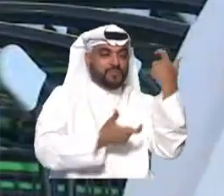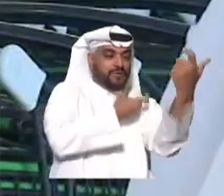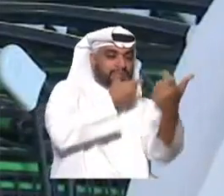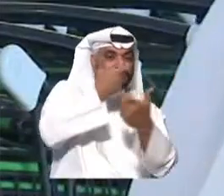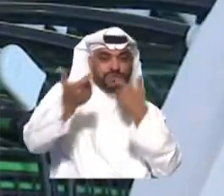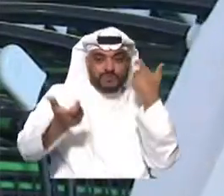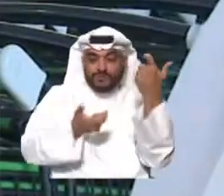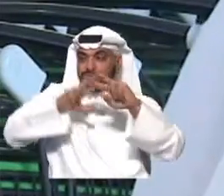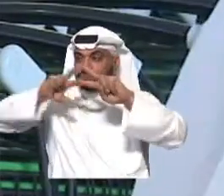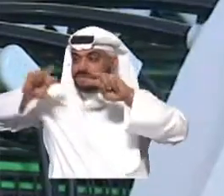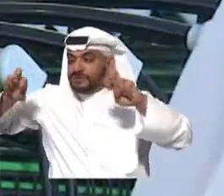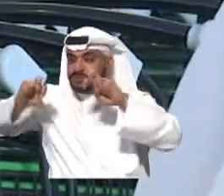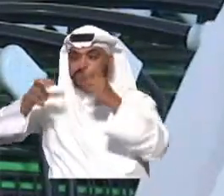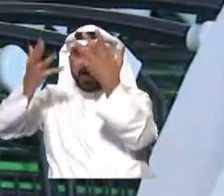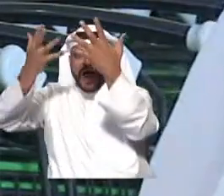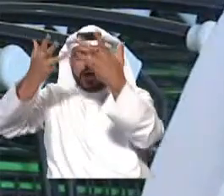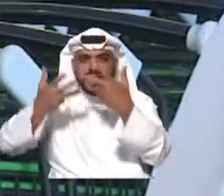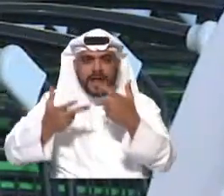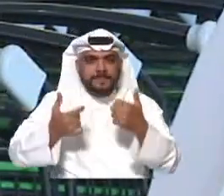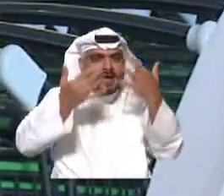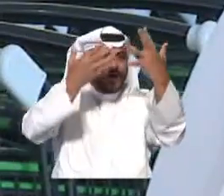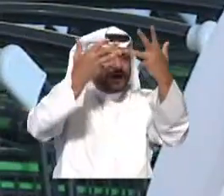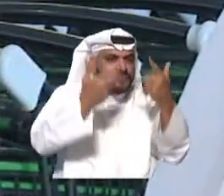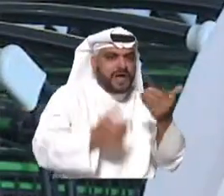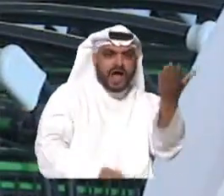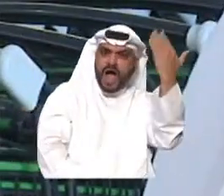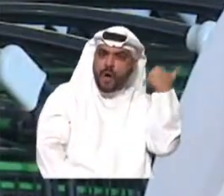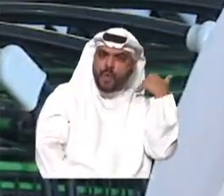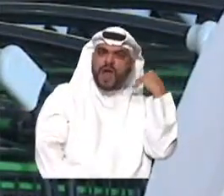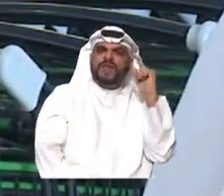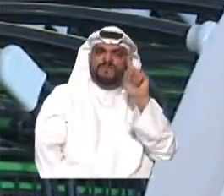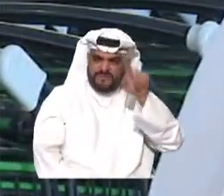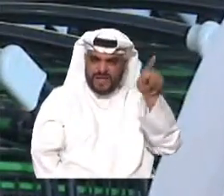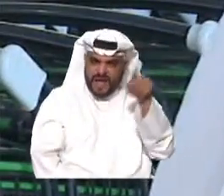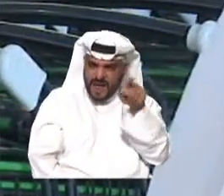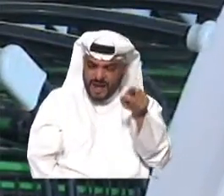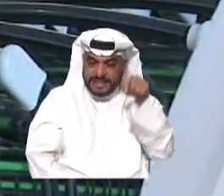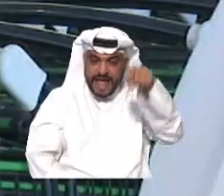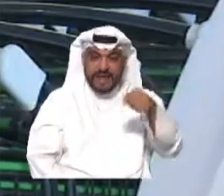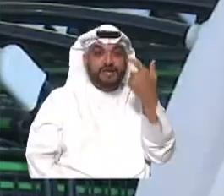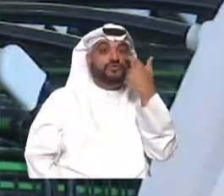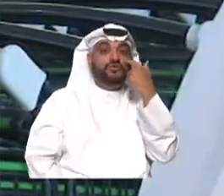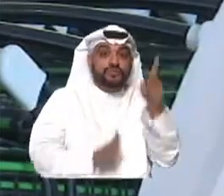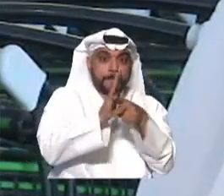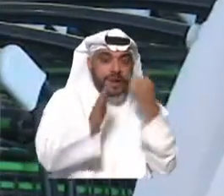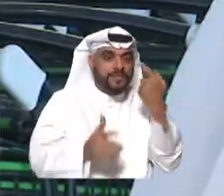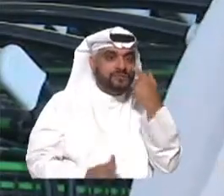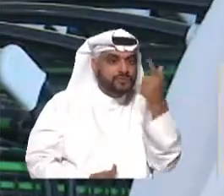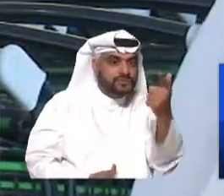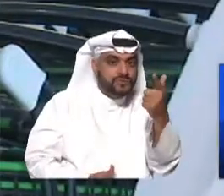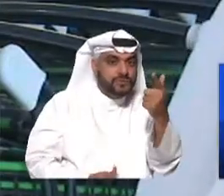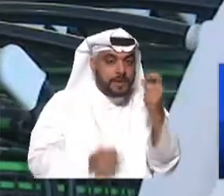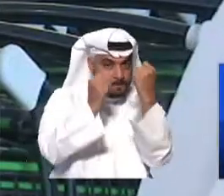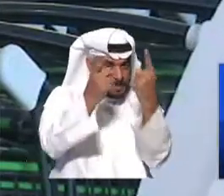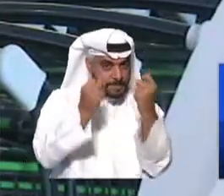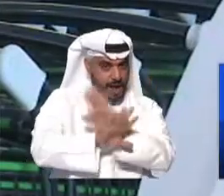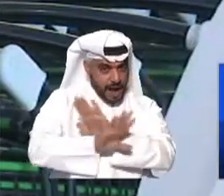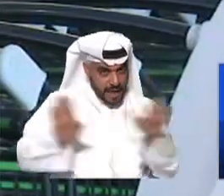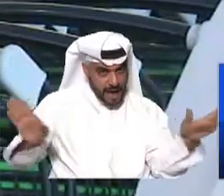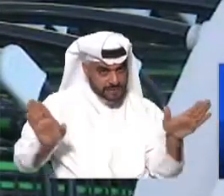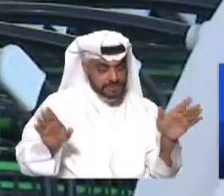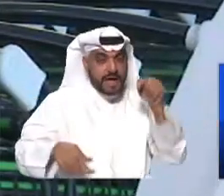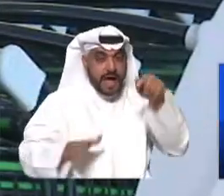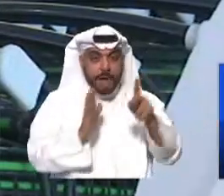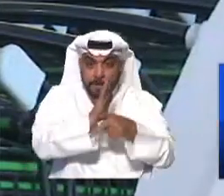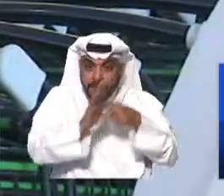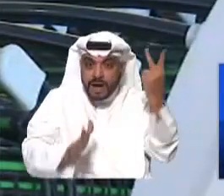من الإحصائية بالمحلات التي خالفت الاشتراطات الصحية، هل التزمت؟ وفي حال عدم التزامها نقوم بعمل محضر مخالفة للمحل